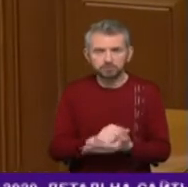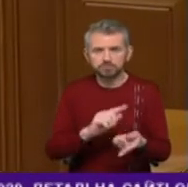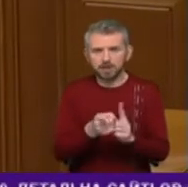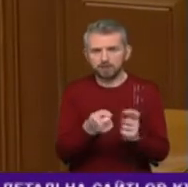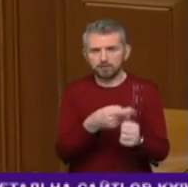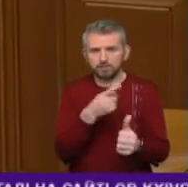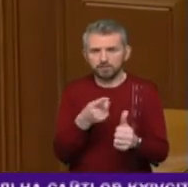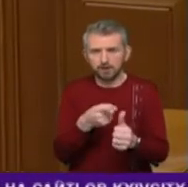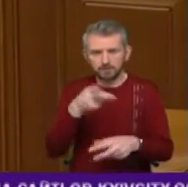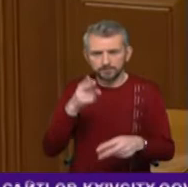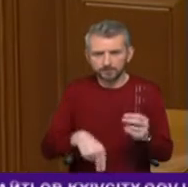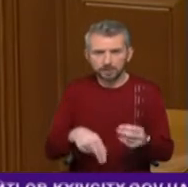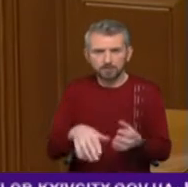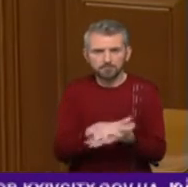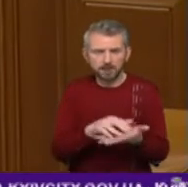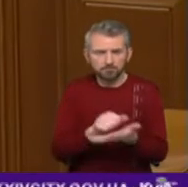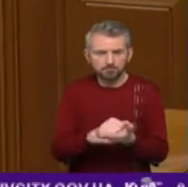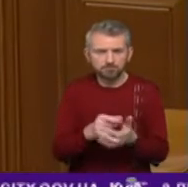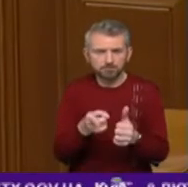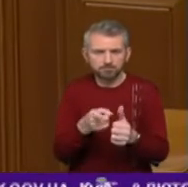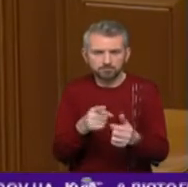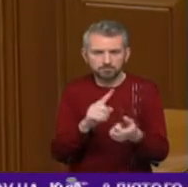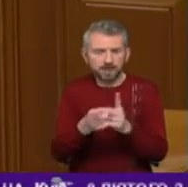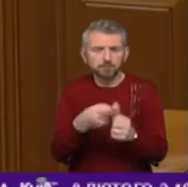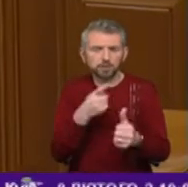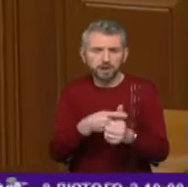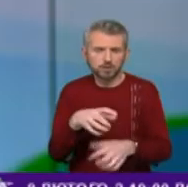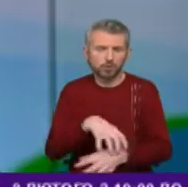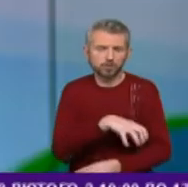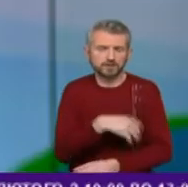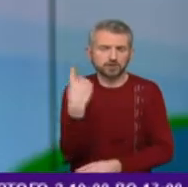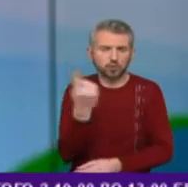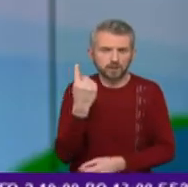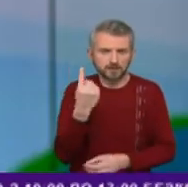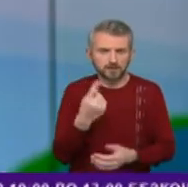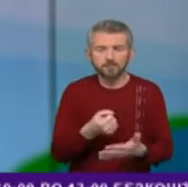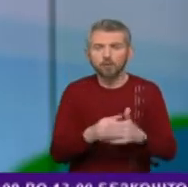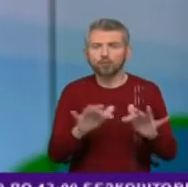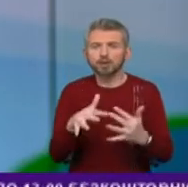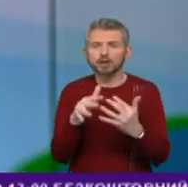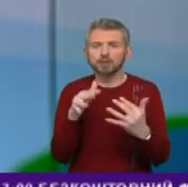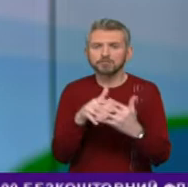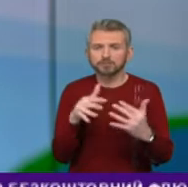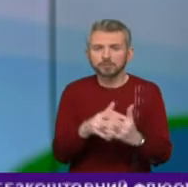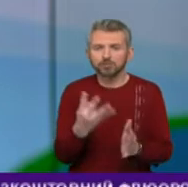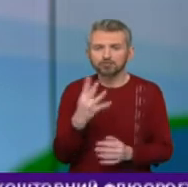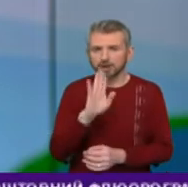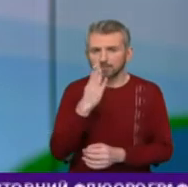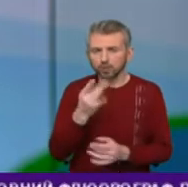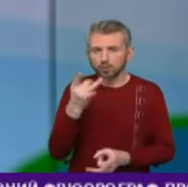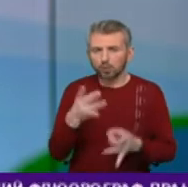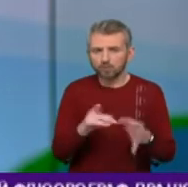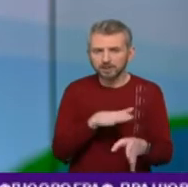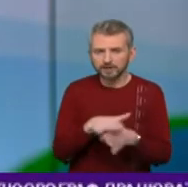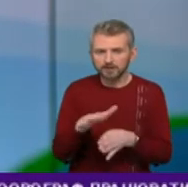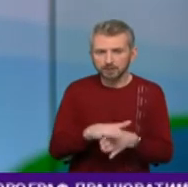перейменування комуністичних областей. До подій на передовій. 4 ворожих обстріли